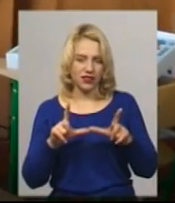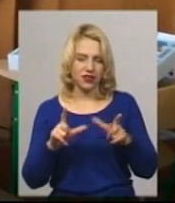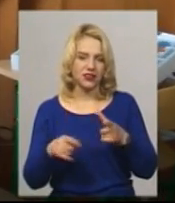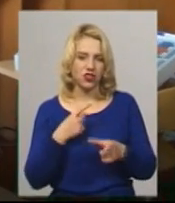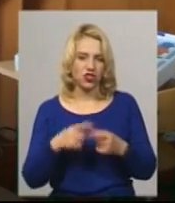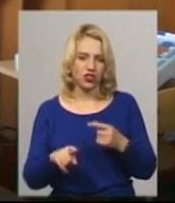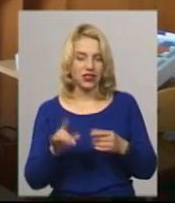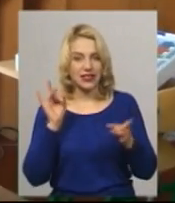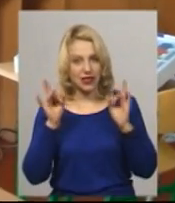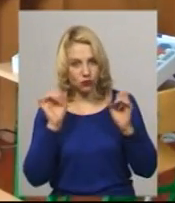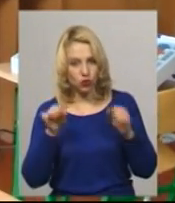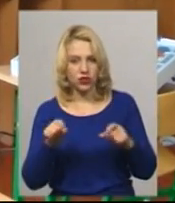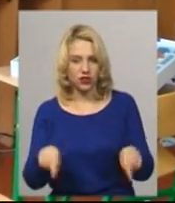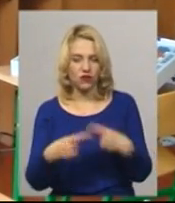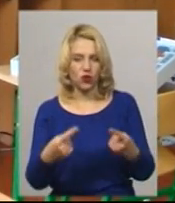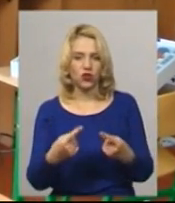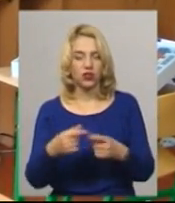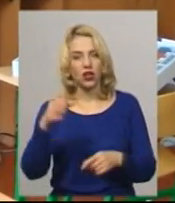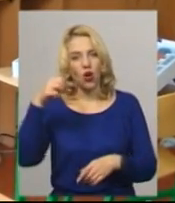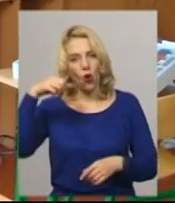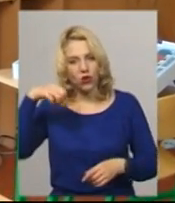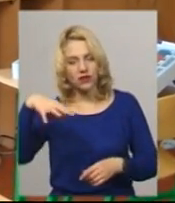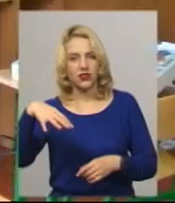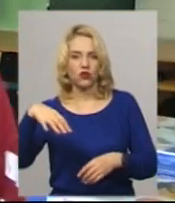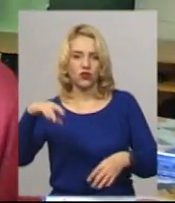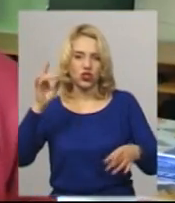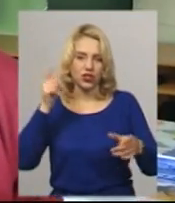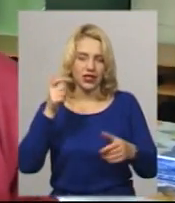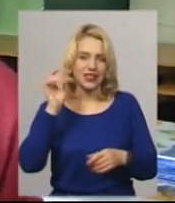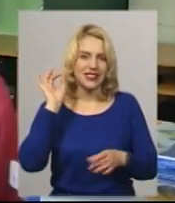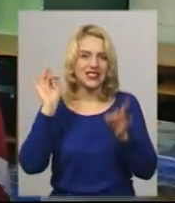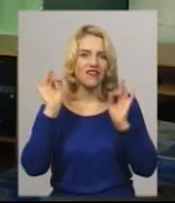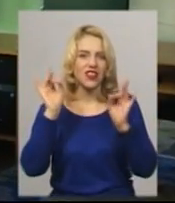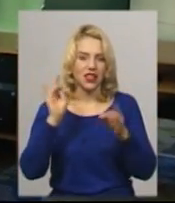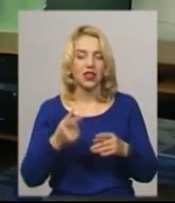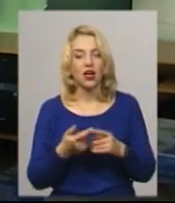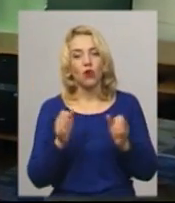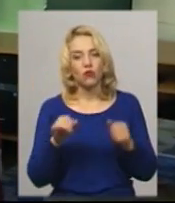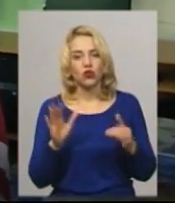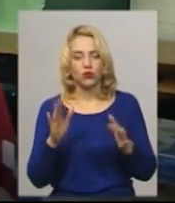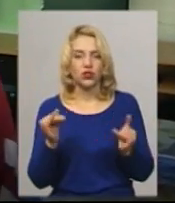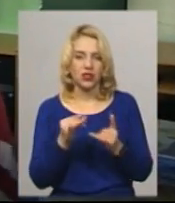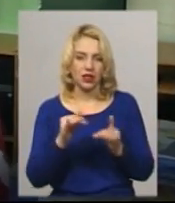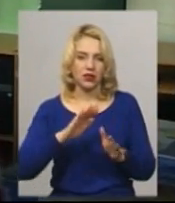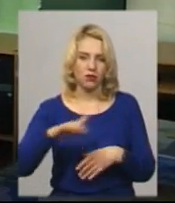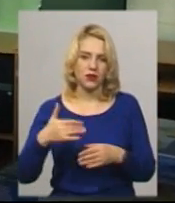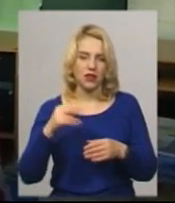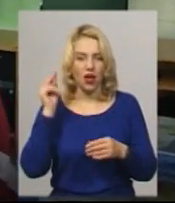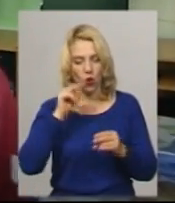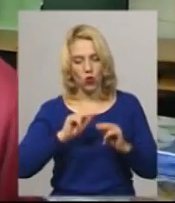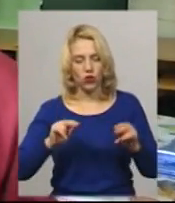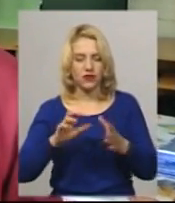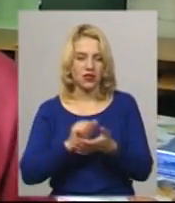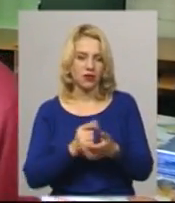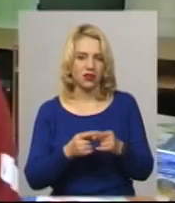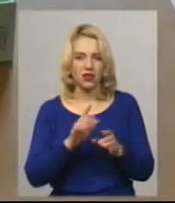Сигналізації можна створити, освітлювачі, дзвінки. Може, дітям буде інтересно, ну, після уроків займатися цим, а не просто